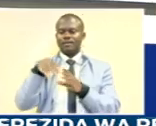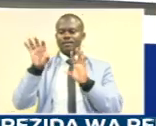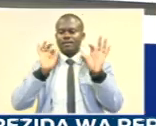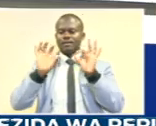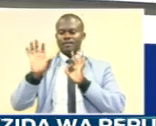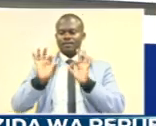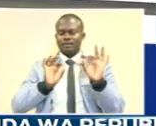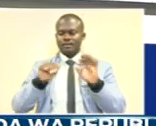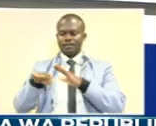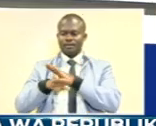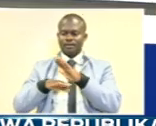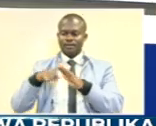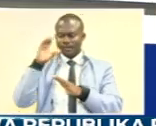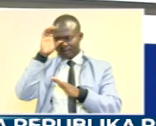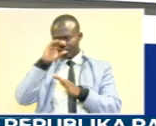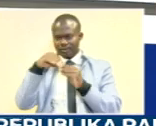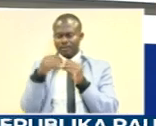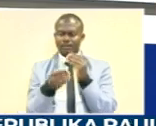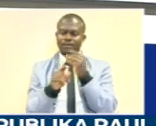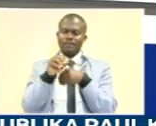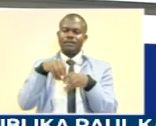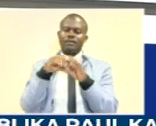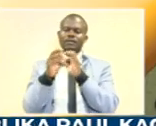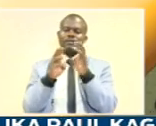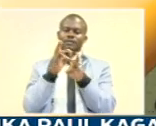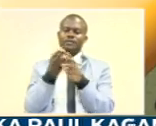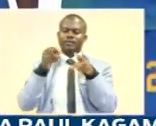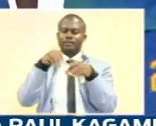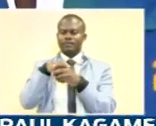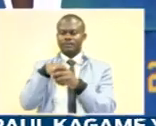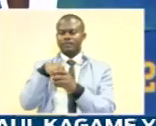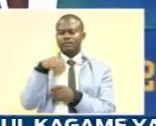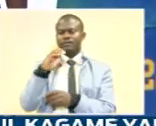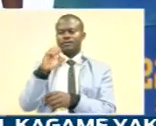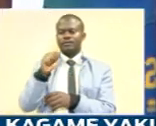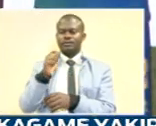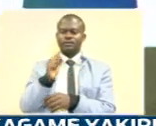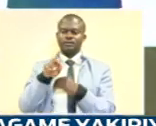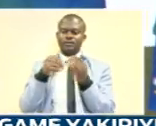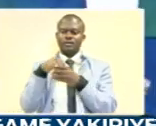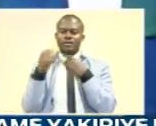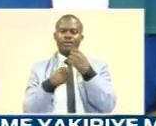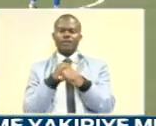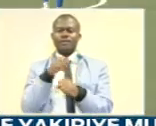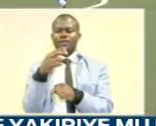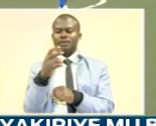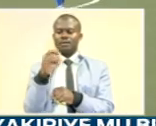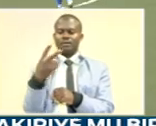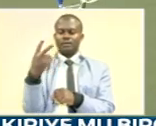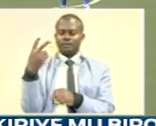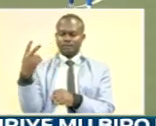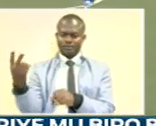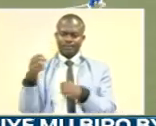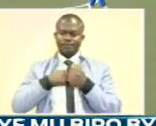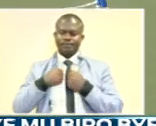ijonjora ry'ibanze ryo gushaka itike yo kwitabira imikino y'igikombe cy'isi kizabera muri Qatar hazaba ari mu mwaka w'2022.